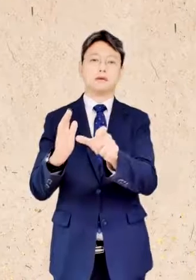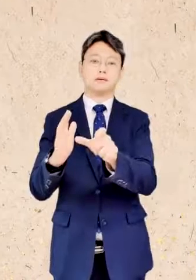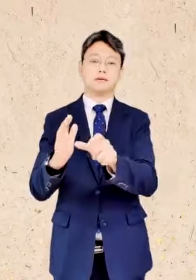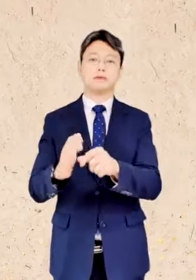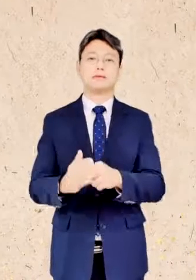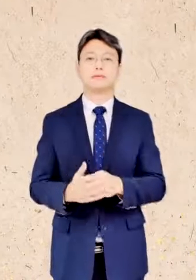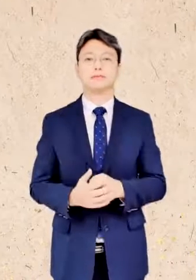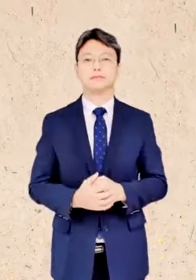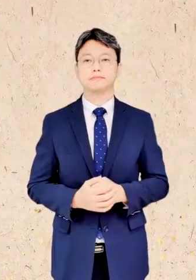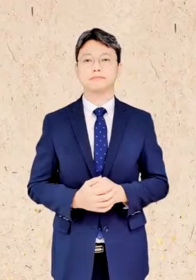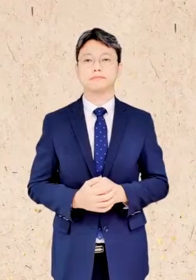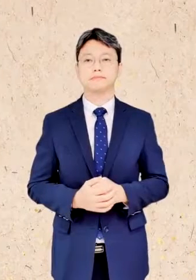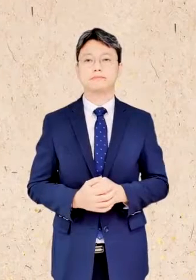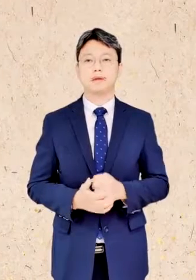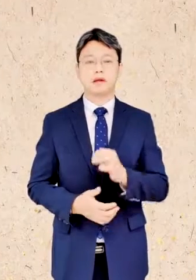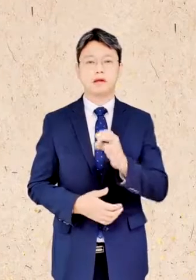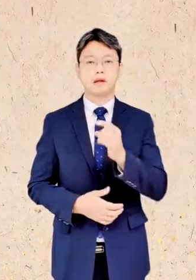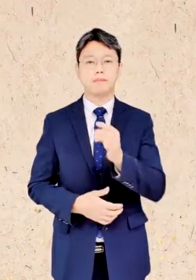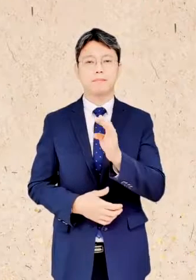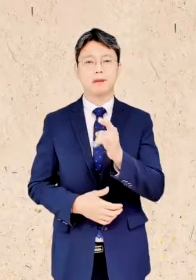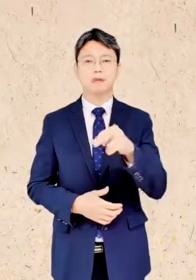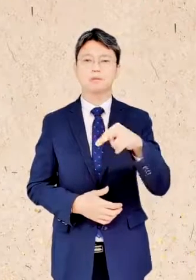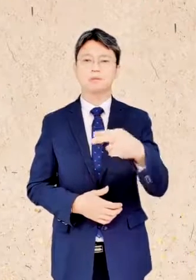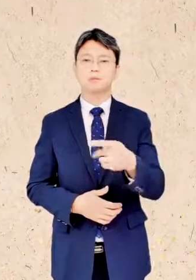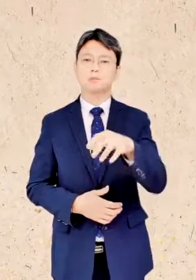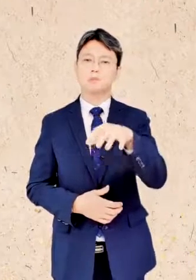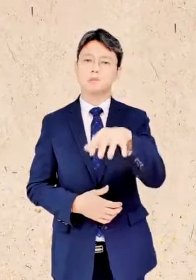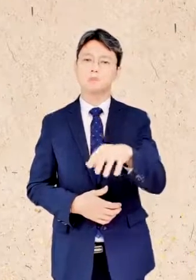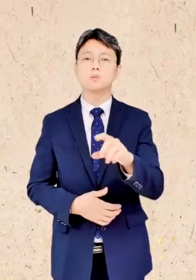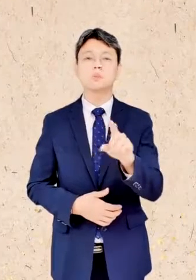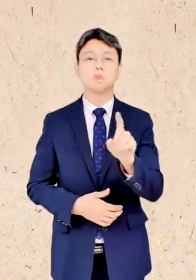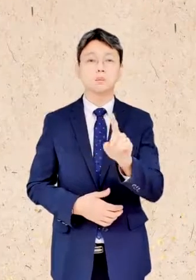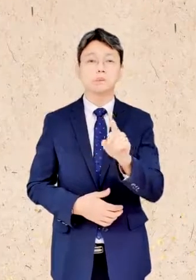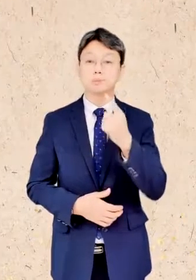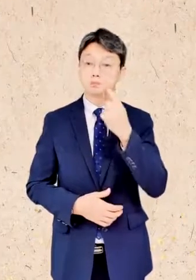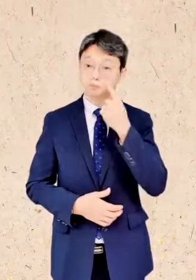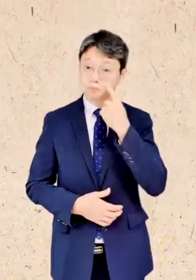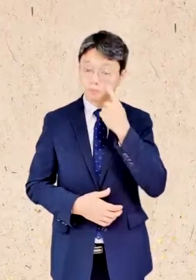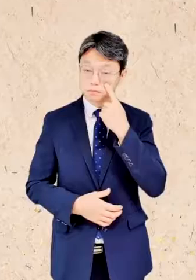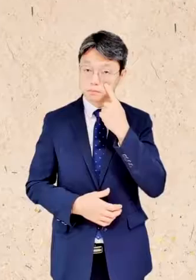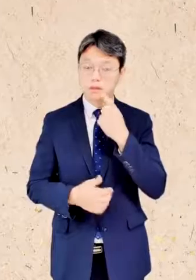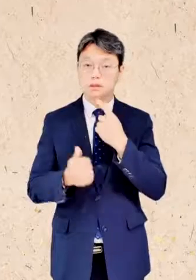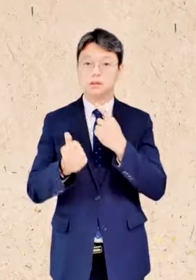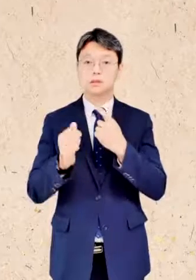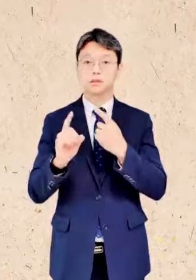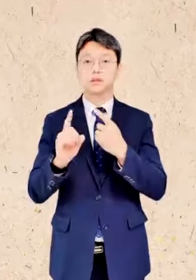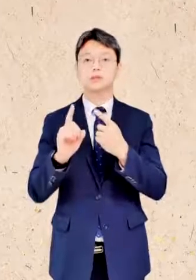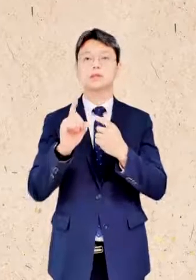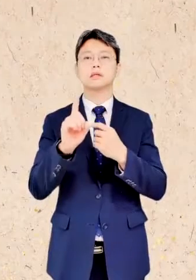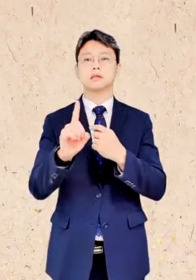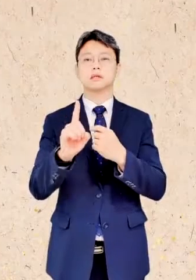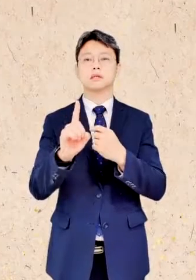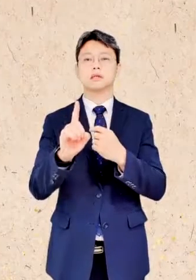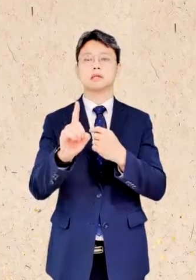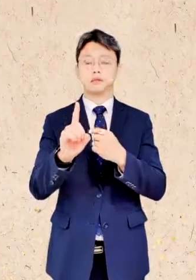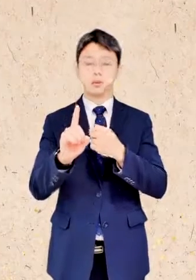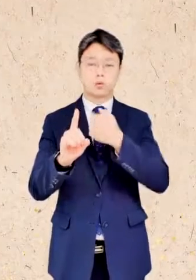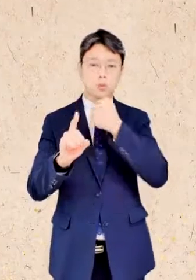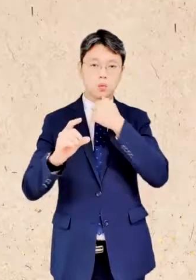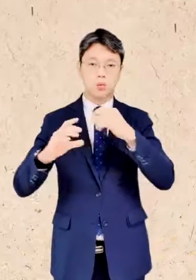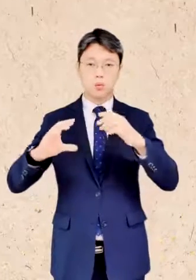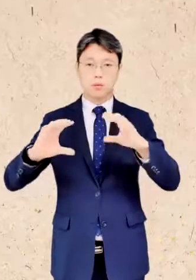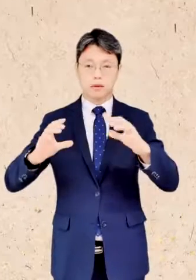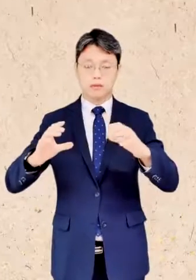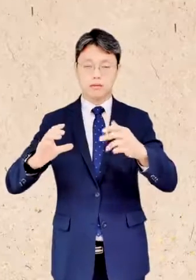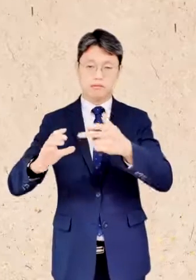읽었을 것입니다. 에베소라는 곳이 어떤 곳이었는가에 대해 조금 더 살펴보면 AD 1세기경에 에베소는